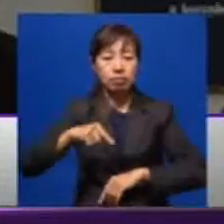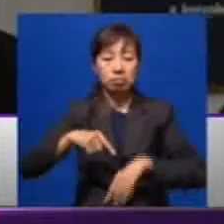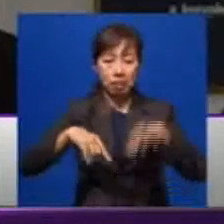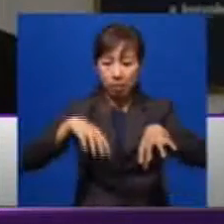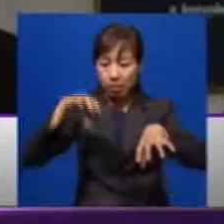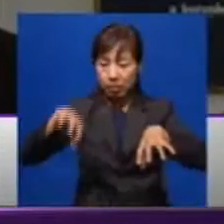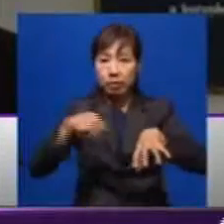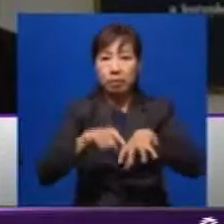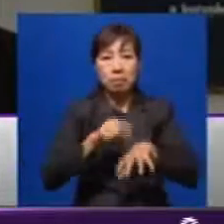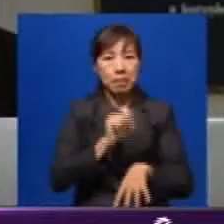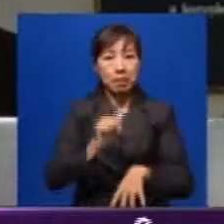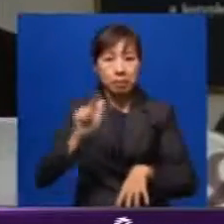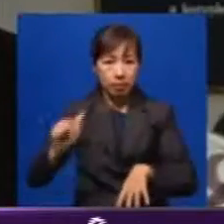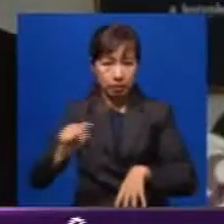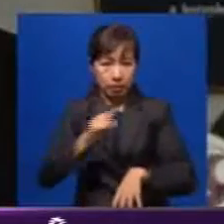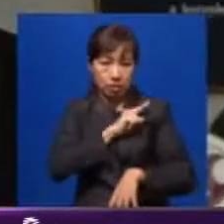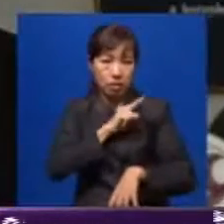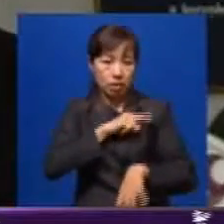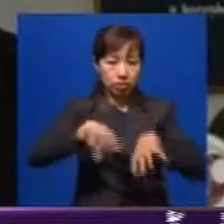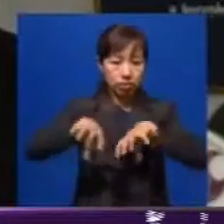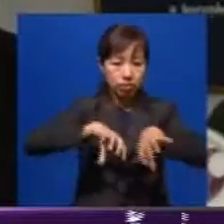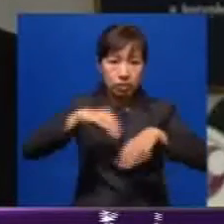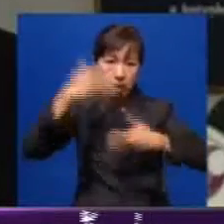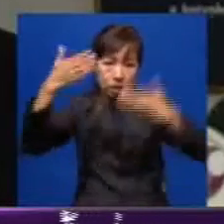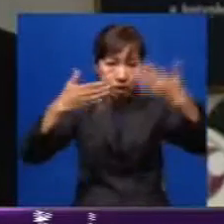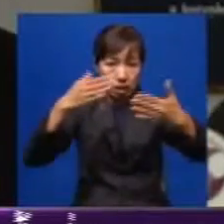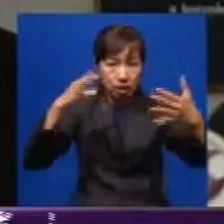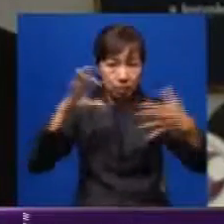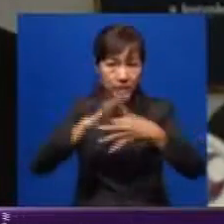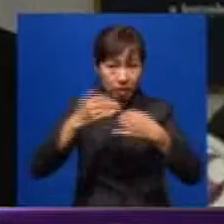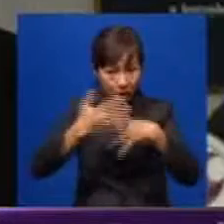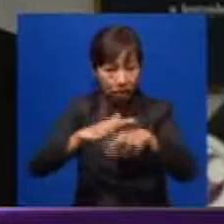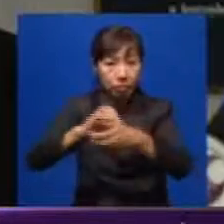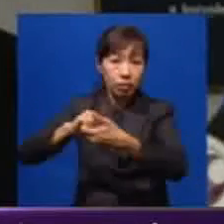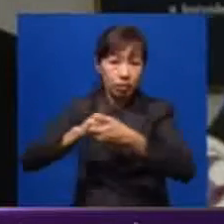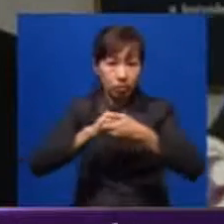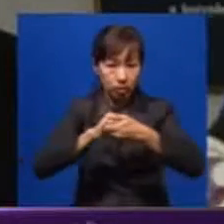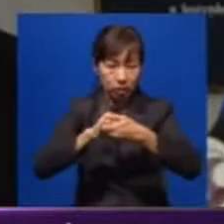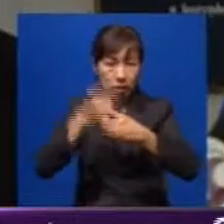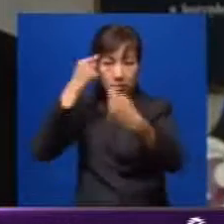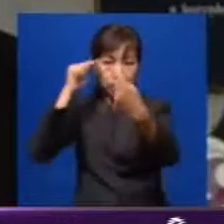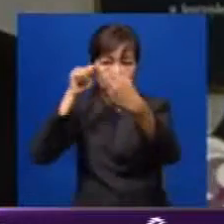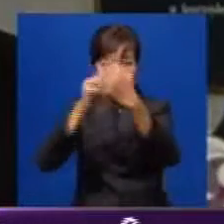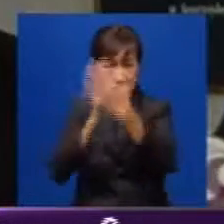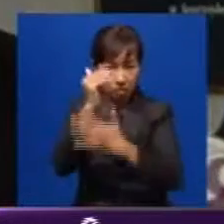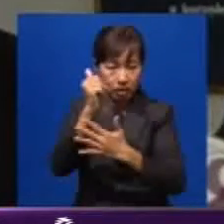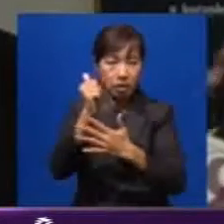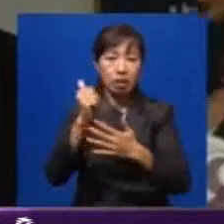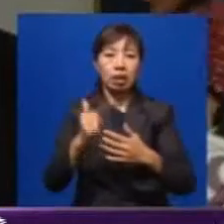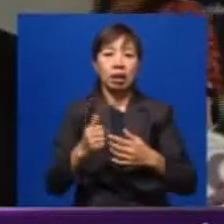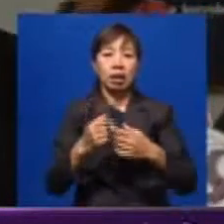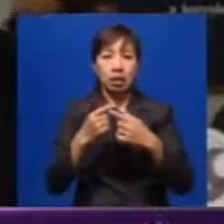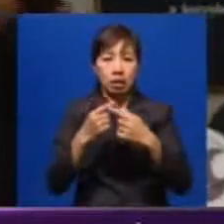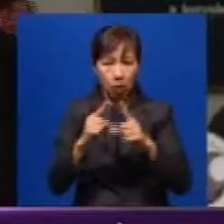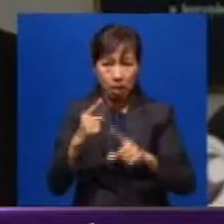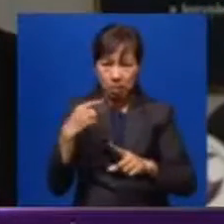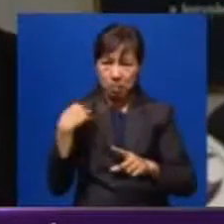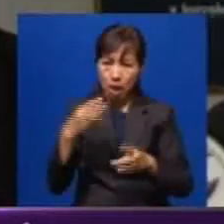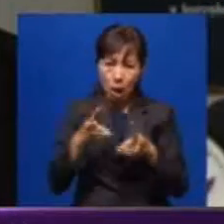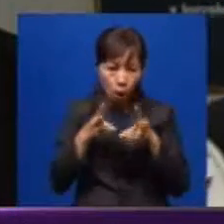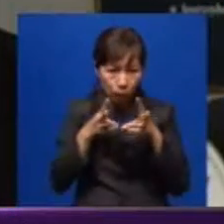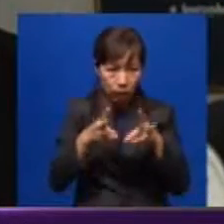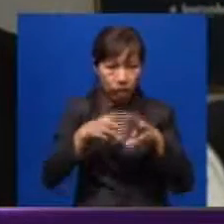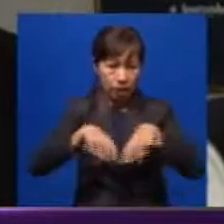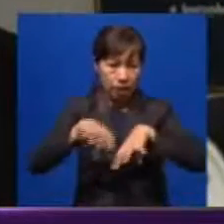ในการประสานที่จะดำเนินกิจกรรมในเรื่องต่างๆนี้ให้บรรลุผลสำเร็จแต่เขาก็มีแนวทางการด